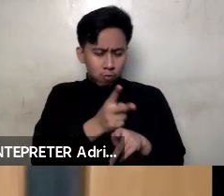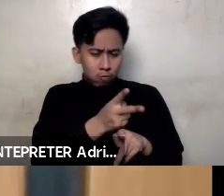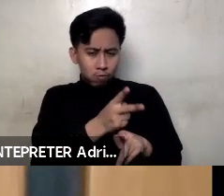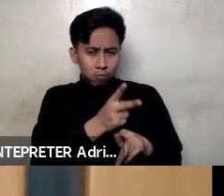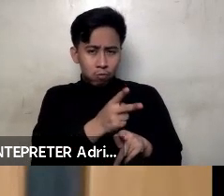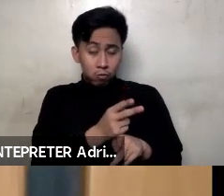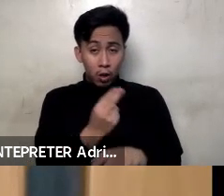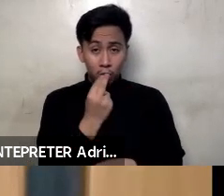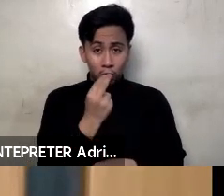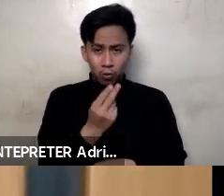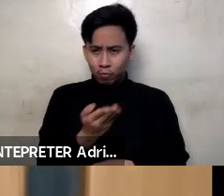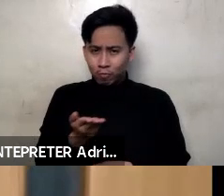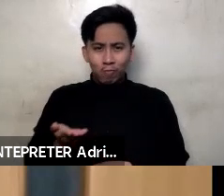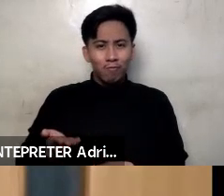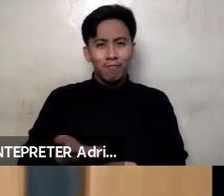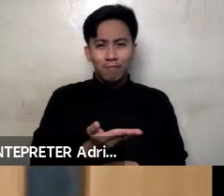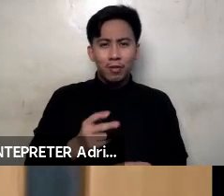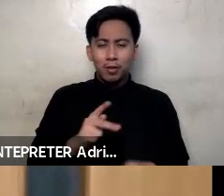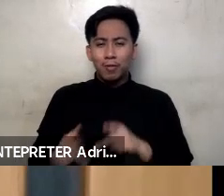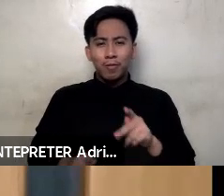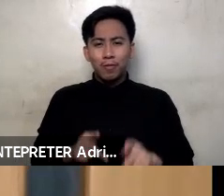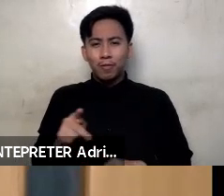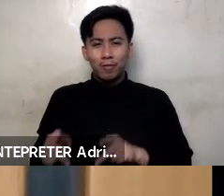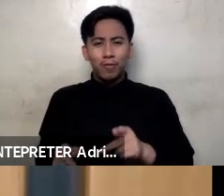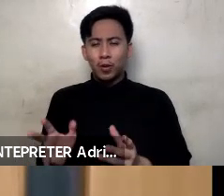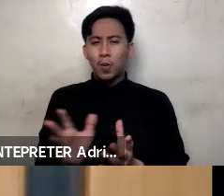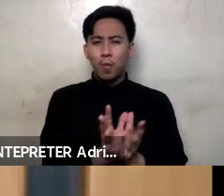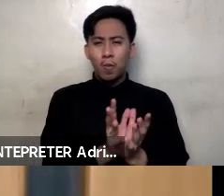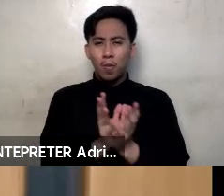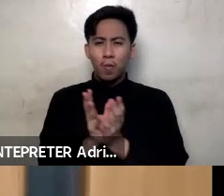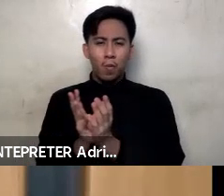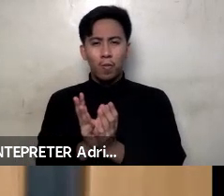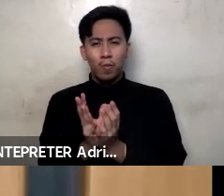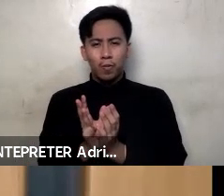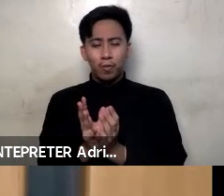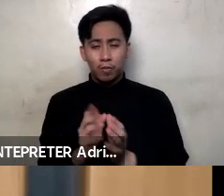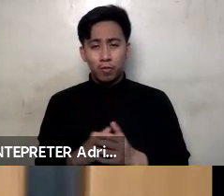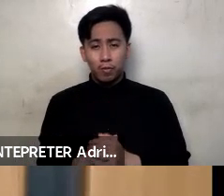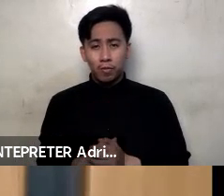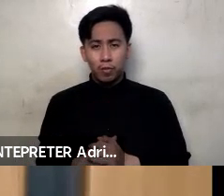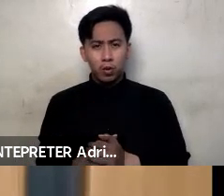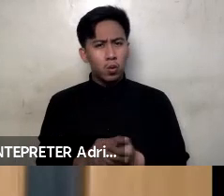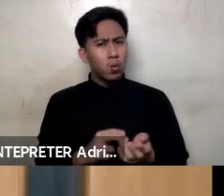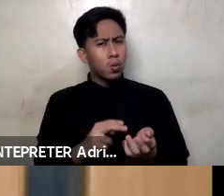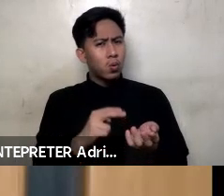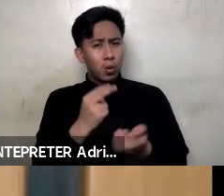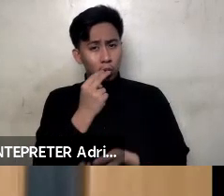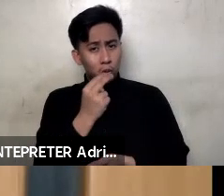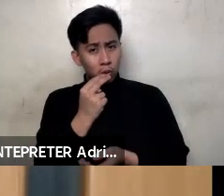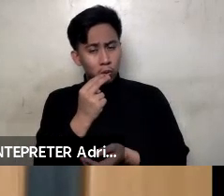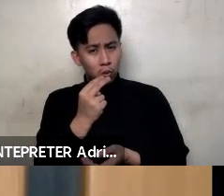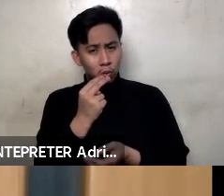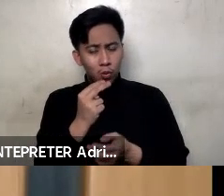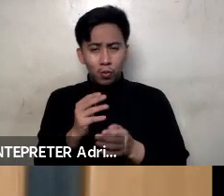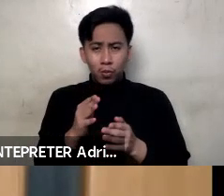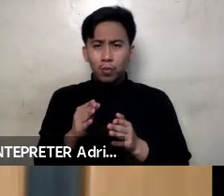kalusugan at nutrisyon ng komunidad. Ang nutritionist na i-deploy ng Department of Health sa